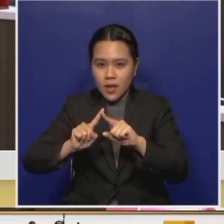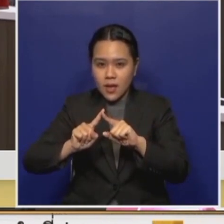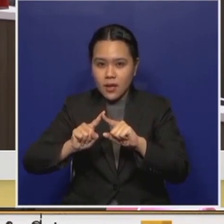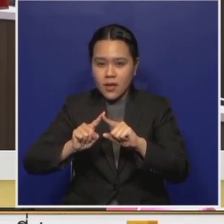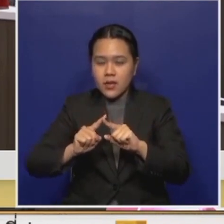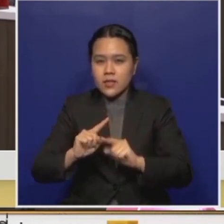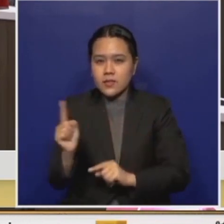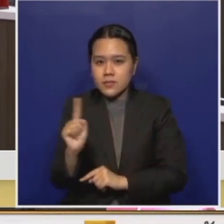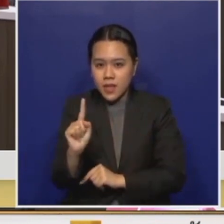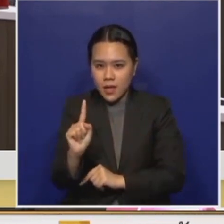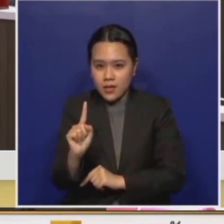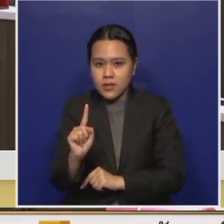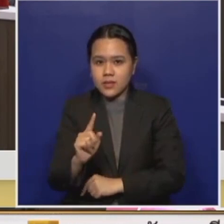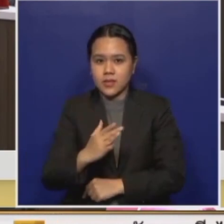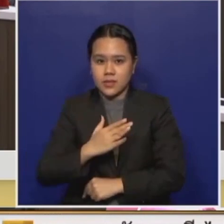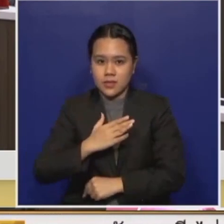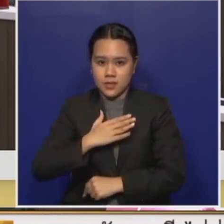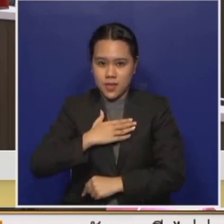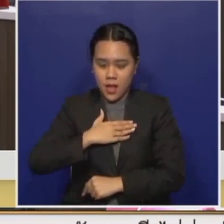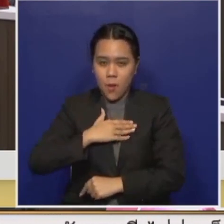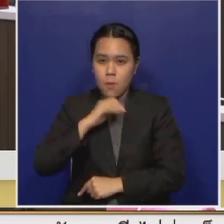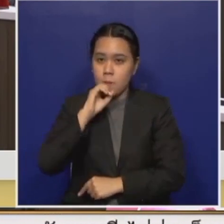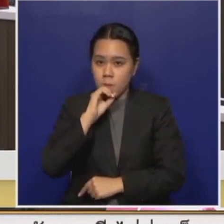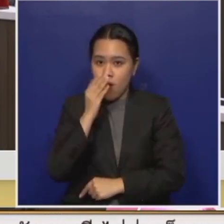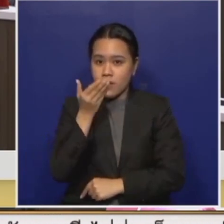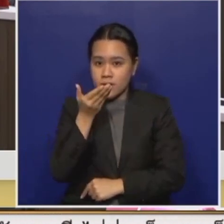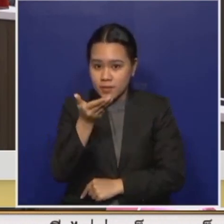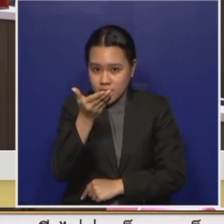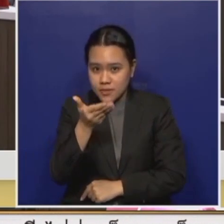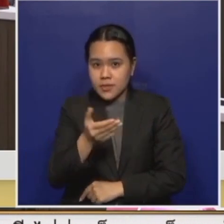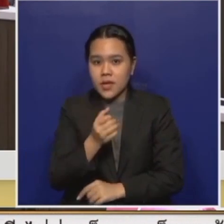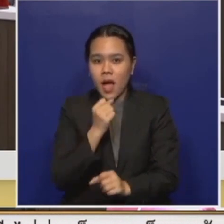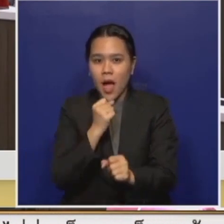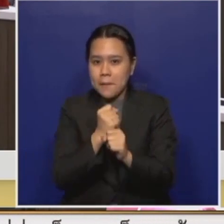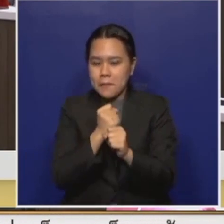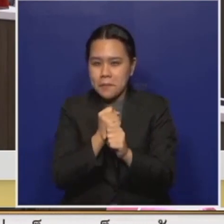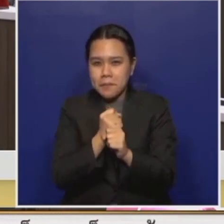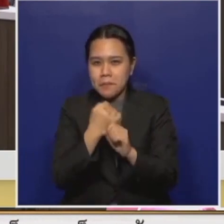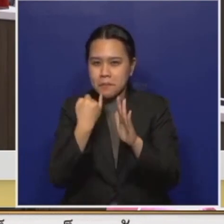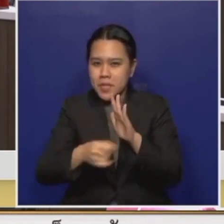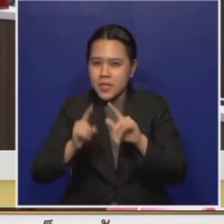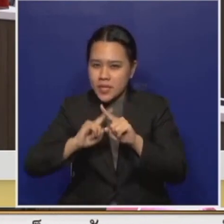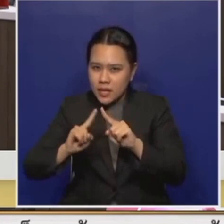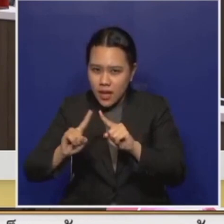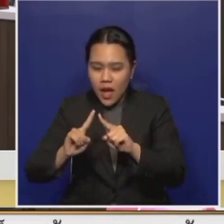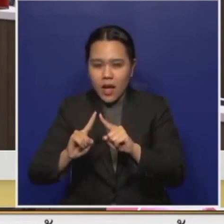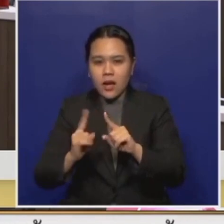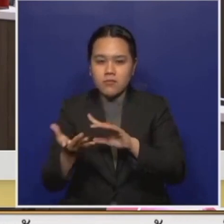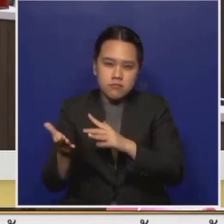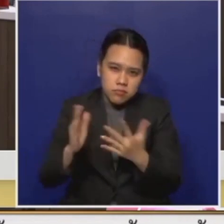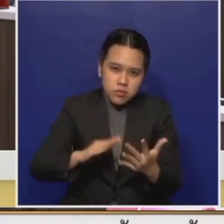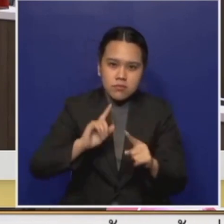ในส่งที่เราppo่าหาท่านไม่วาจะเป็ความล้มหรอไม่วาจะเปนเรของการทุดจริไม่วาจะเป็นขัดหลักนิเตรีั Gefühlี่ไดทำ